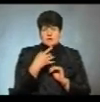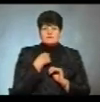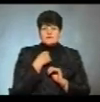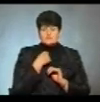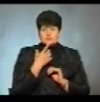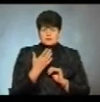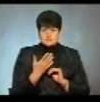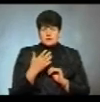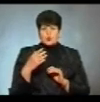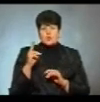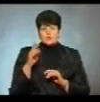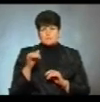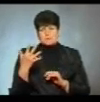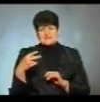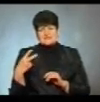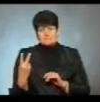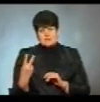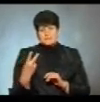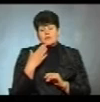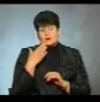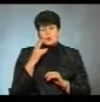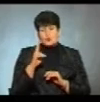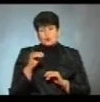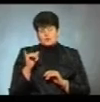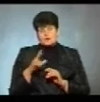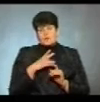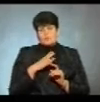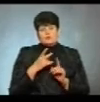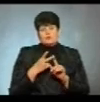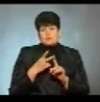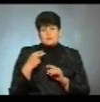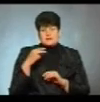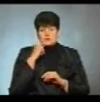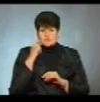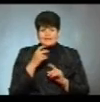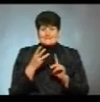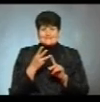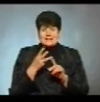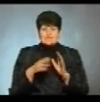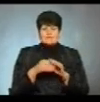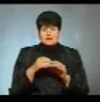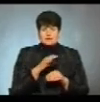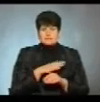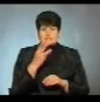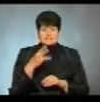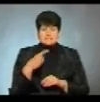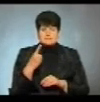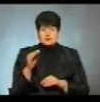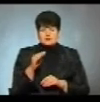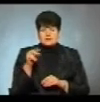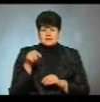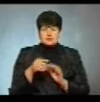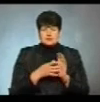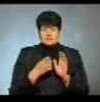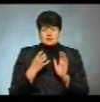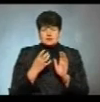голосів, Кучма – 52%. Так останній став другим президентом України. Треті вибори президента відбулися 31